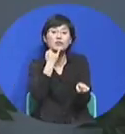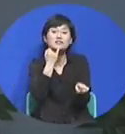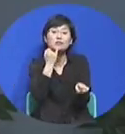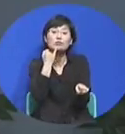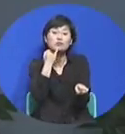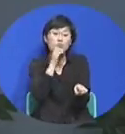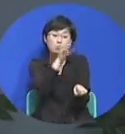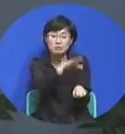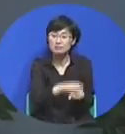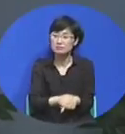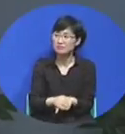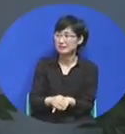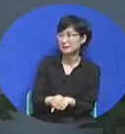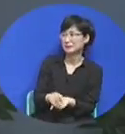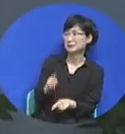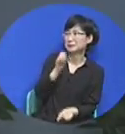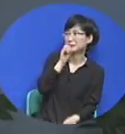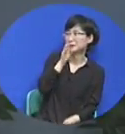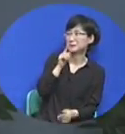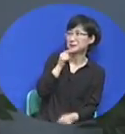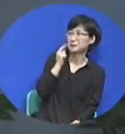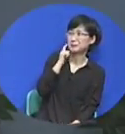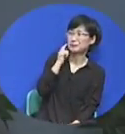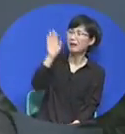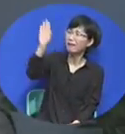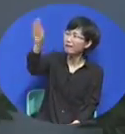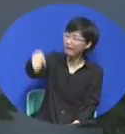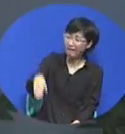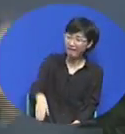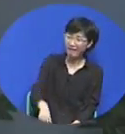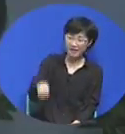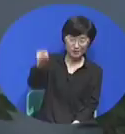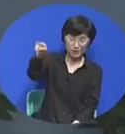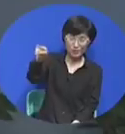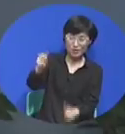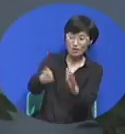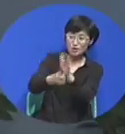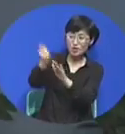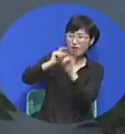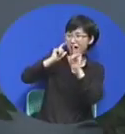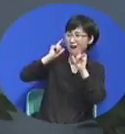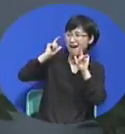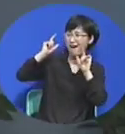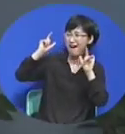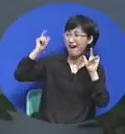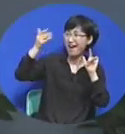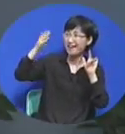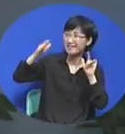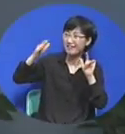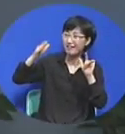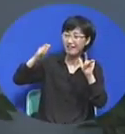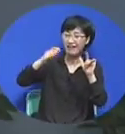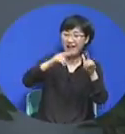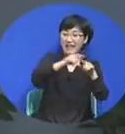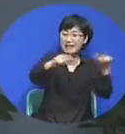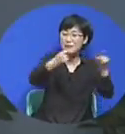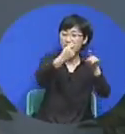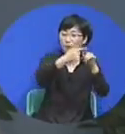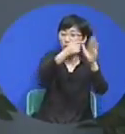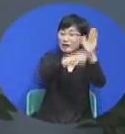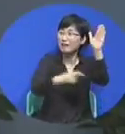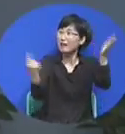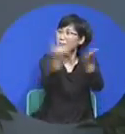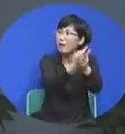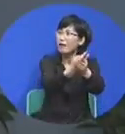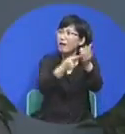뒷말이 더 재밌어요. And he said something even far more amusing afterwards. 아이 자네가 말이야 그만큼 성공했는데 말하고 미친 놈들이 놀라고 그래 이런 거요. He was saying, "You know, why